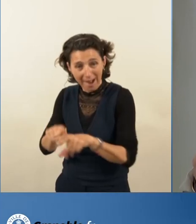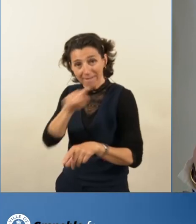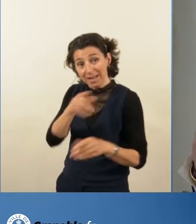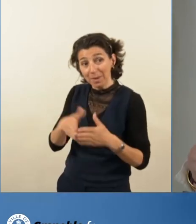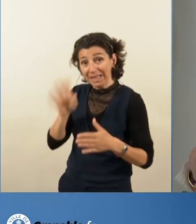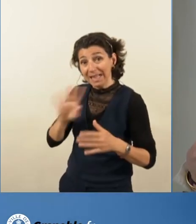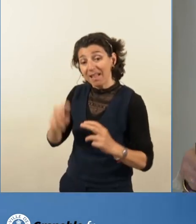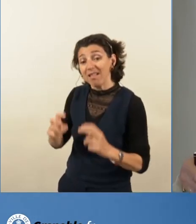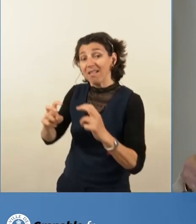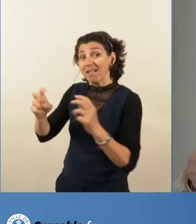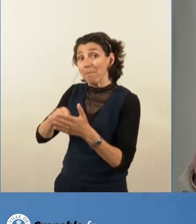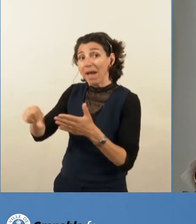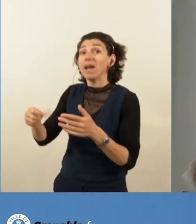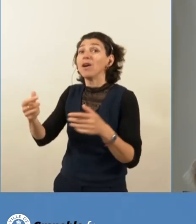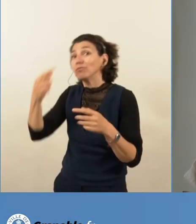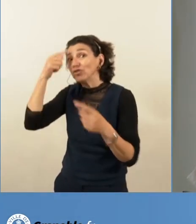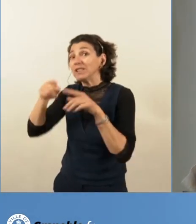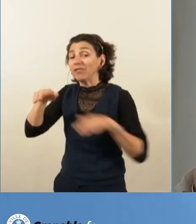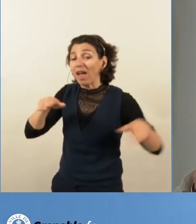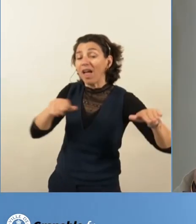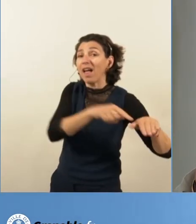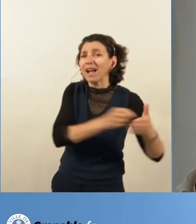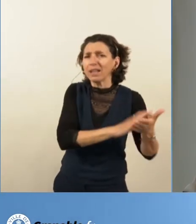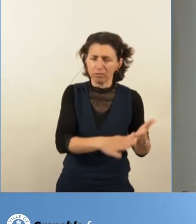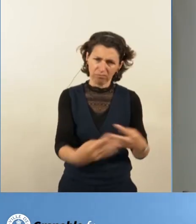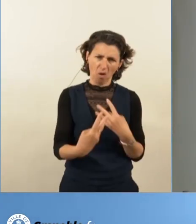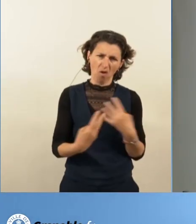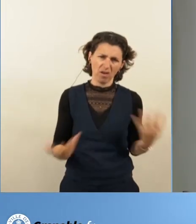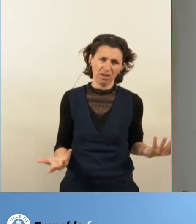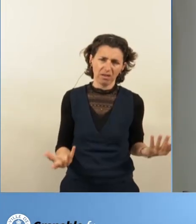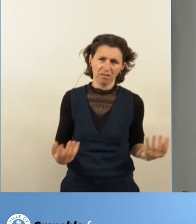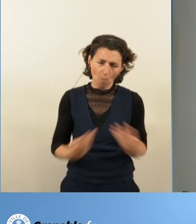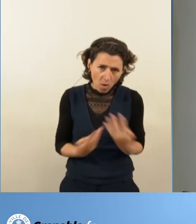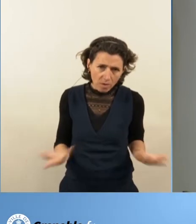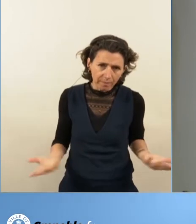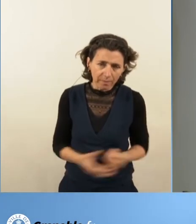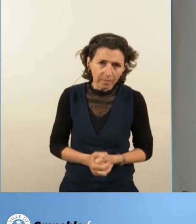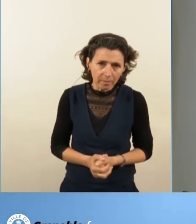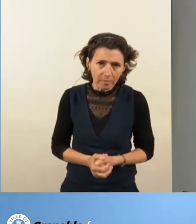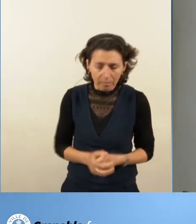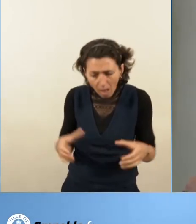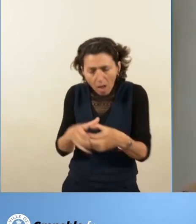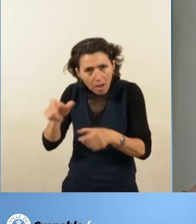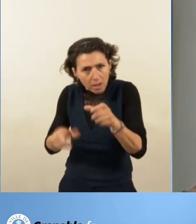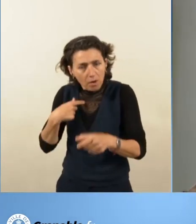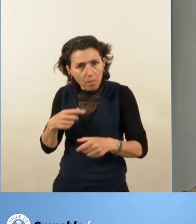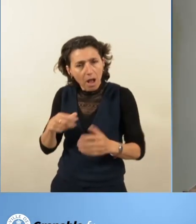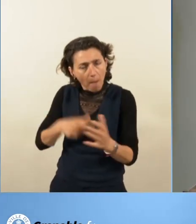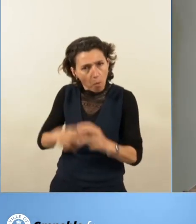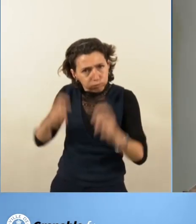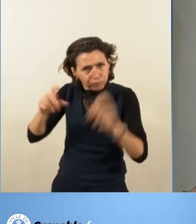pouvoir avoir de la gratuité mais de qui se moque-t-on déjà ces personnes vont avoir du mal à régler leurs fins de